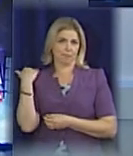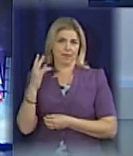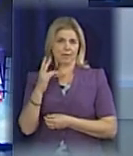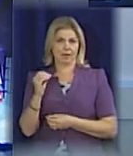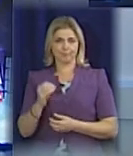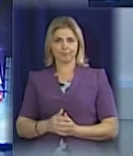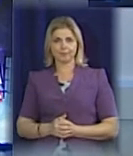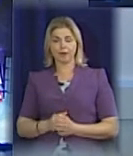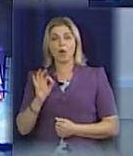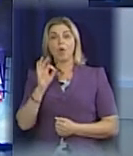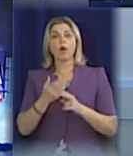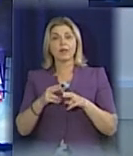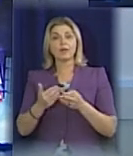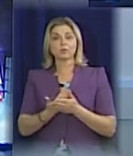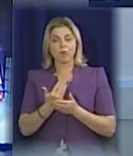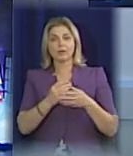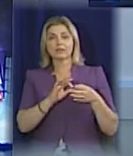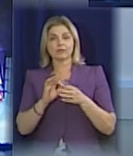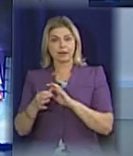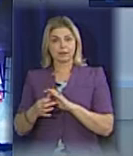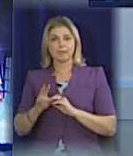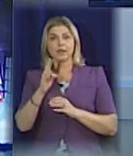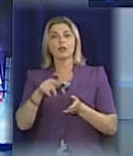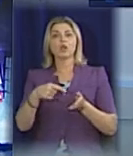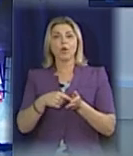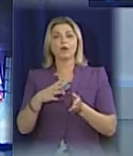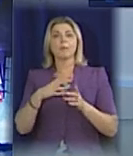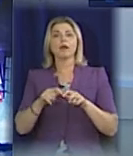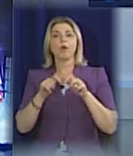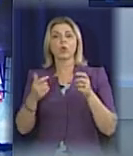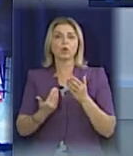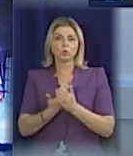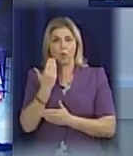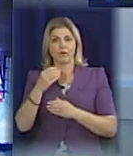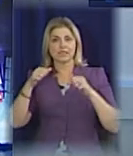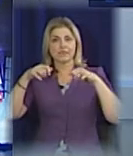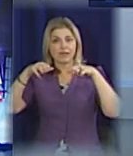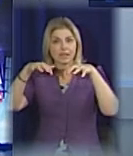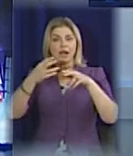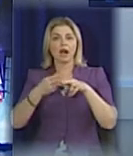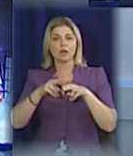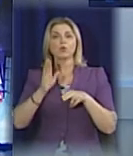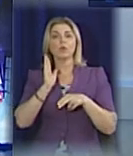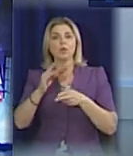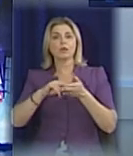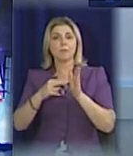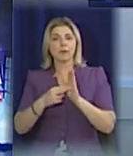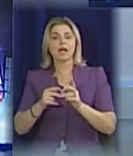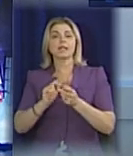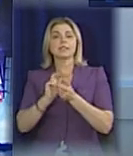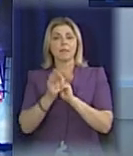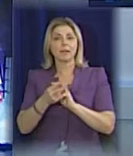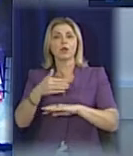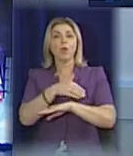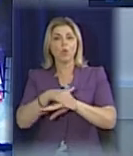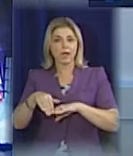Про ці та інші події більш докладно. У Миколаєві відбулася презентація LED-світильників, якими планують замінити вуличне освітлення у